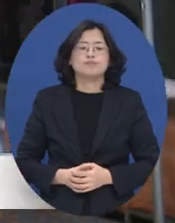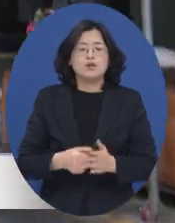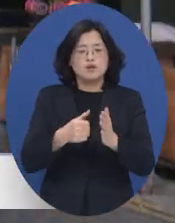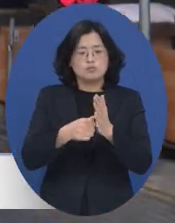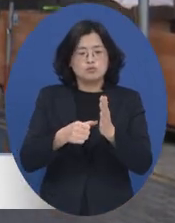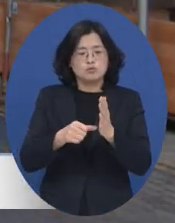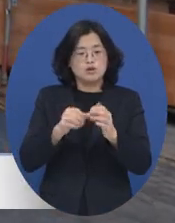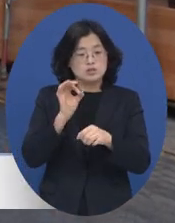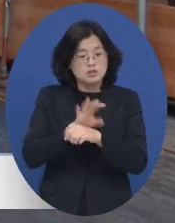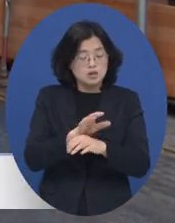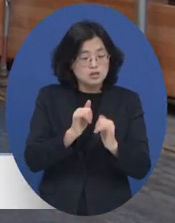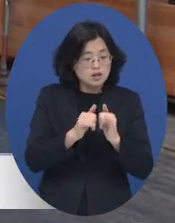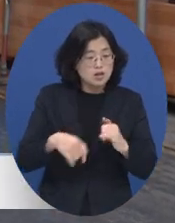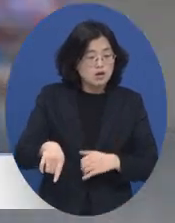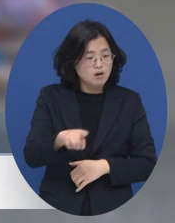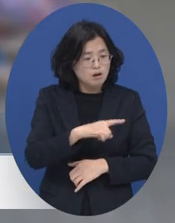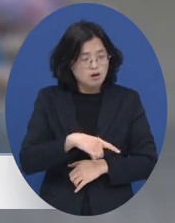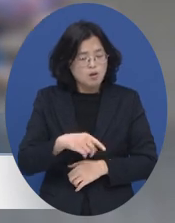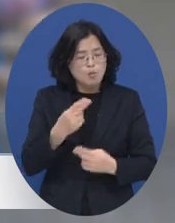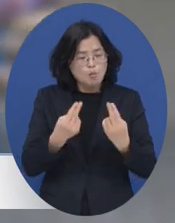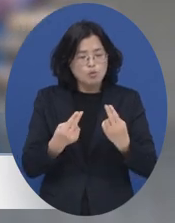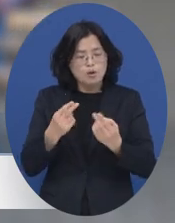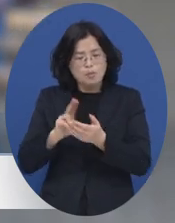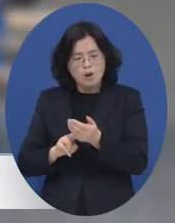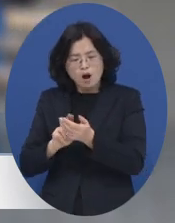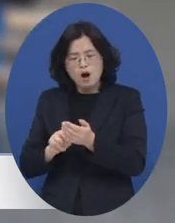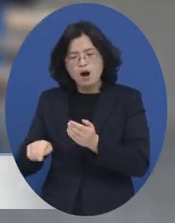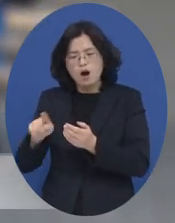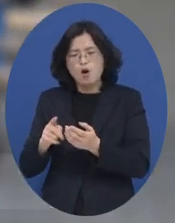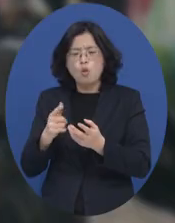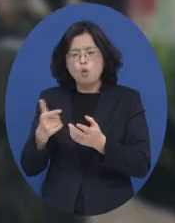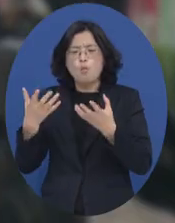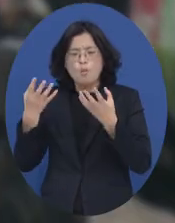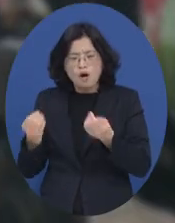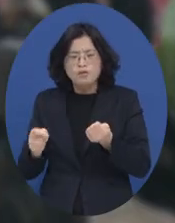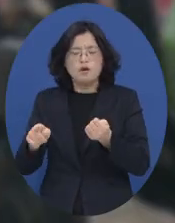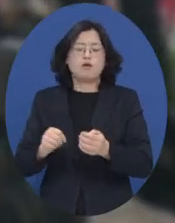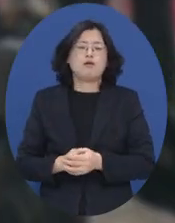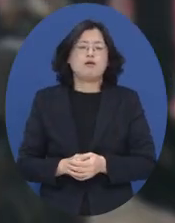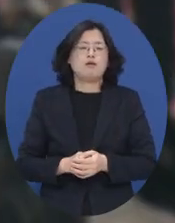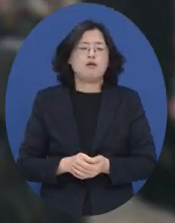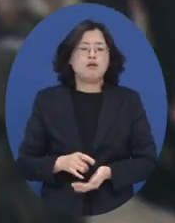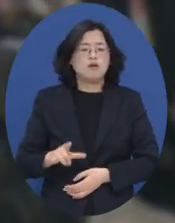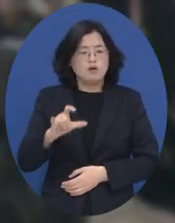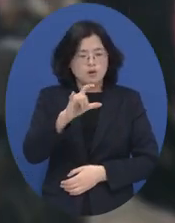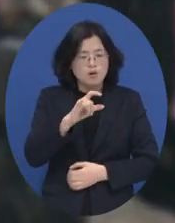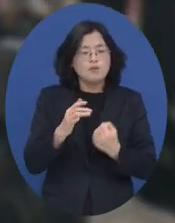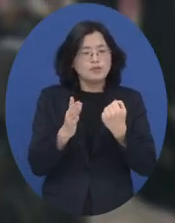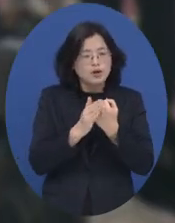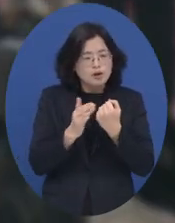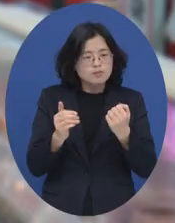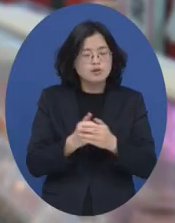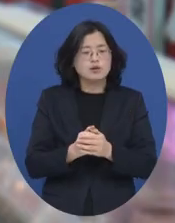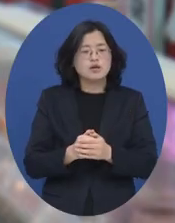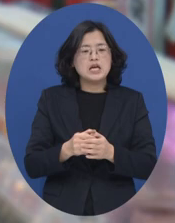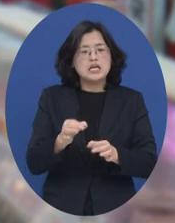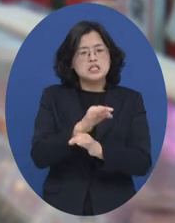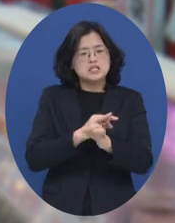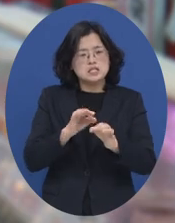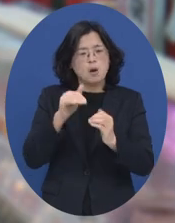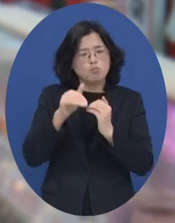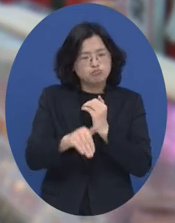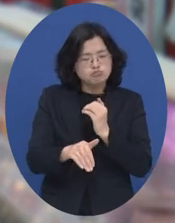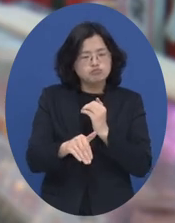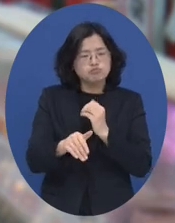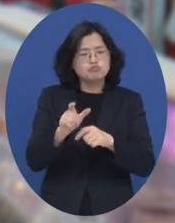물건을 사러 나온 사람보다 팔러 나온 사람이 더 많아 보이는 전통시장. 코로나19 확산으로 가뜩이나 침체한 전통시장을